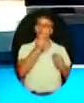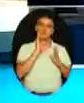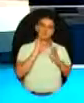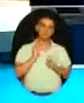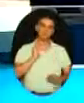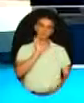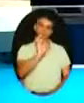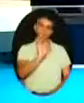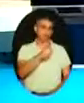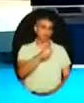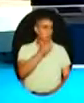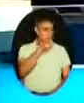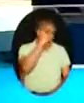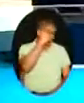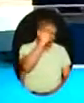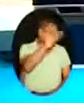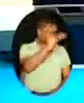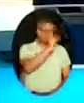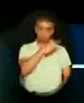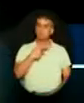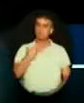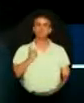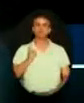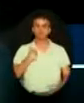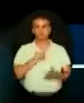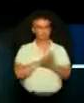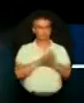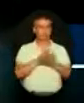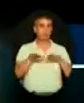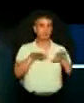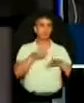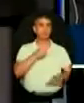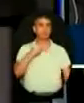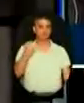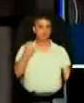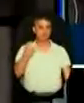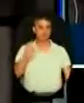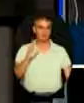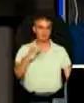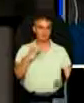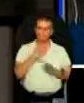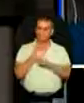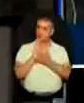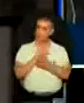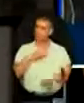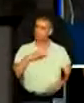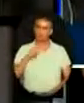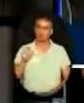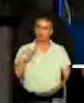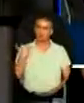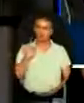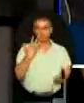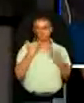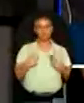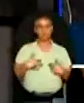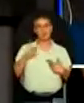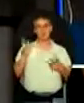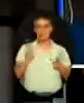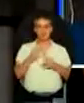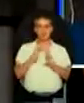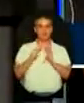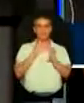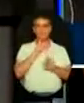הקריאה האישית שלו. יש לך עוד חלומות? הקריאה האישית שלי פשוטה. ממשלת הימין, אני מפנה לחברים שלי. כל הזמן מספרים לנו למה הם לא